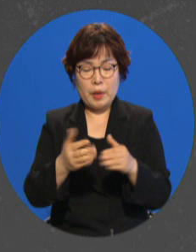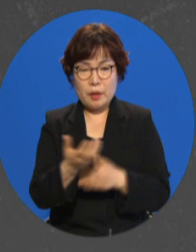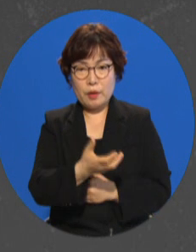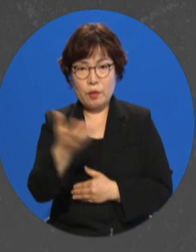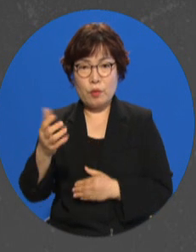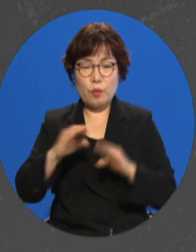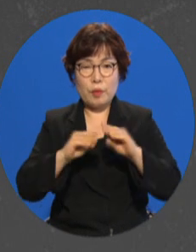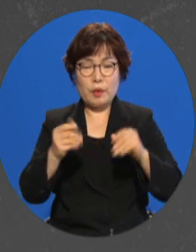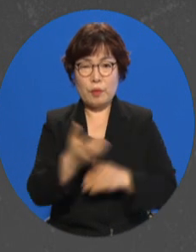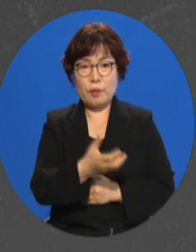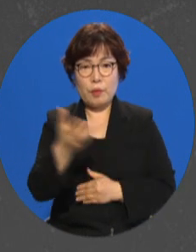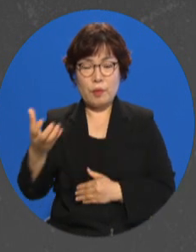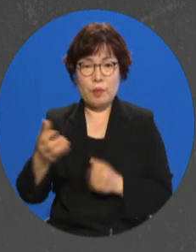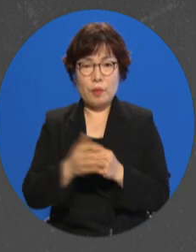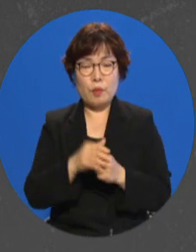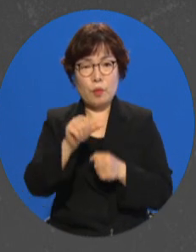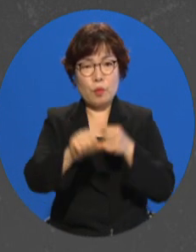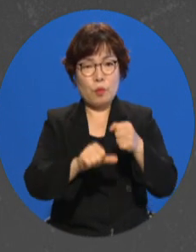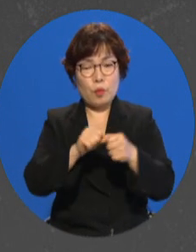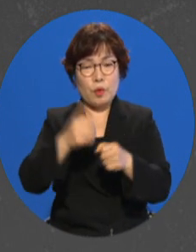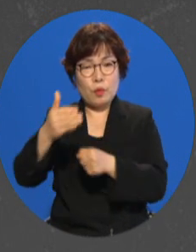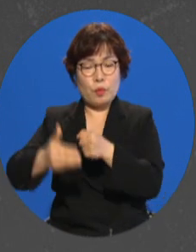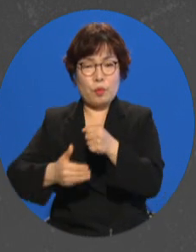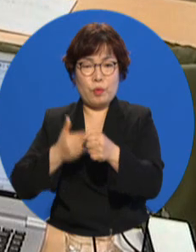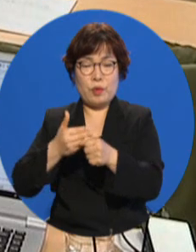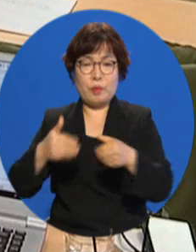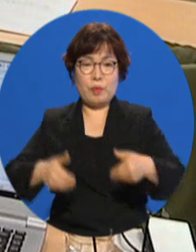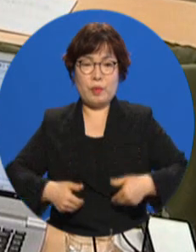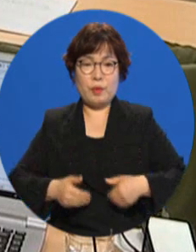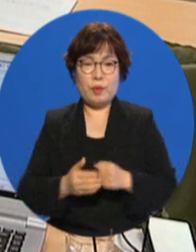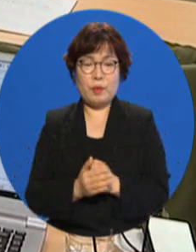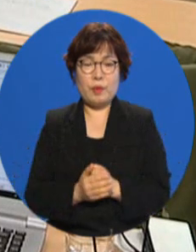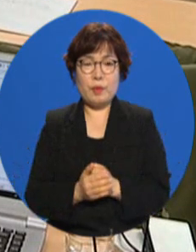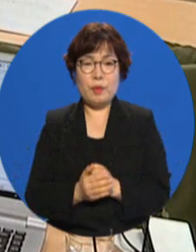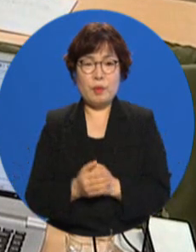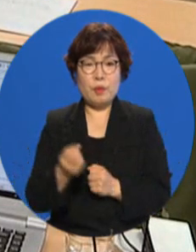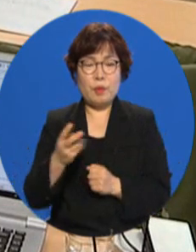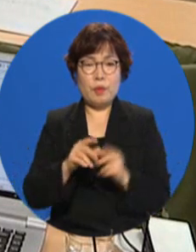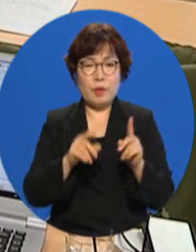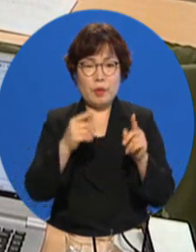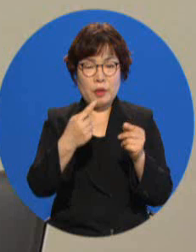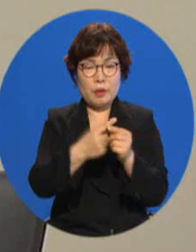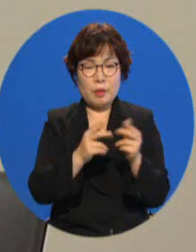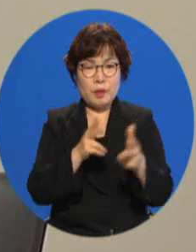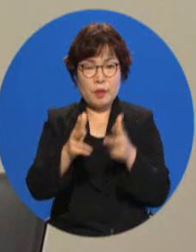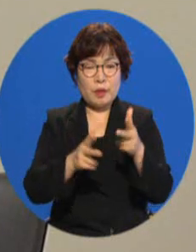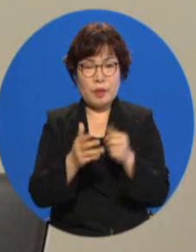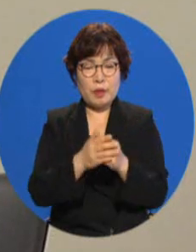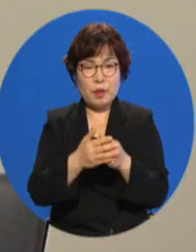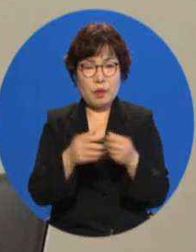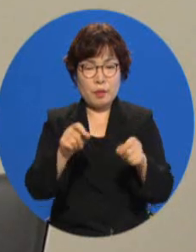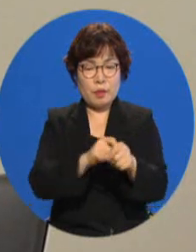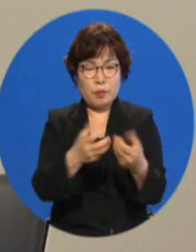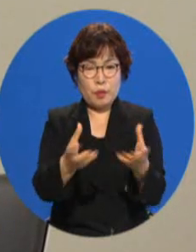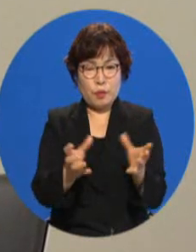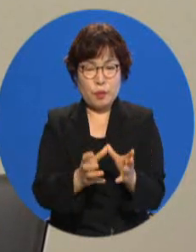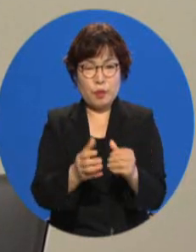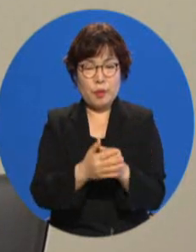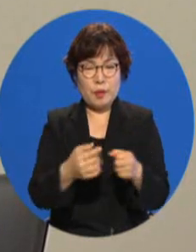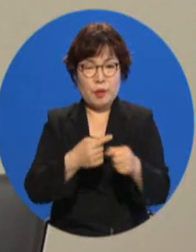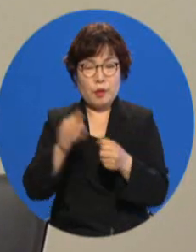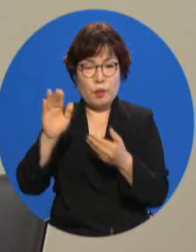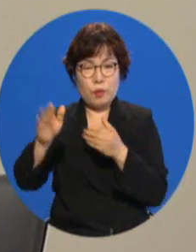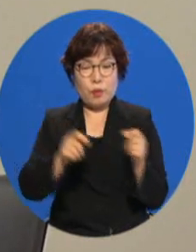육상이동 방법에 따라 최소 5년에서 9년이 걸립니다. 여기에 1단계 사업이 특조위 연장 시한인 내년